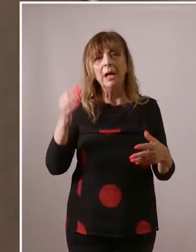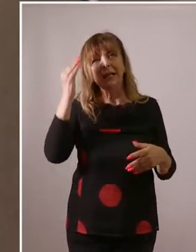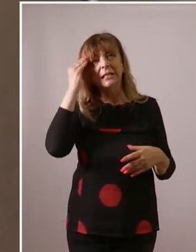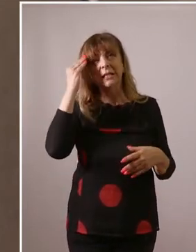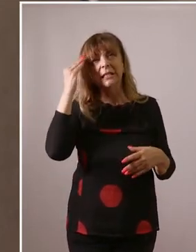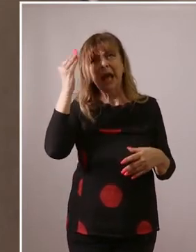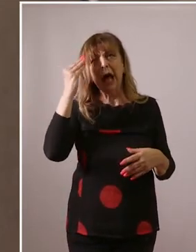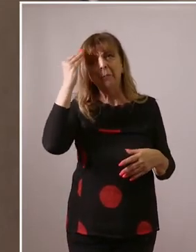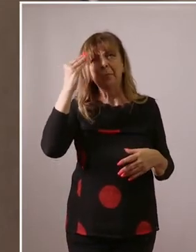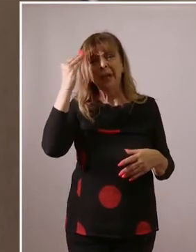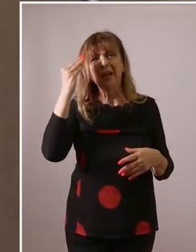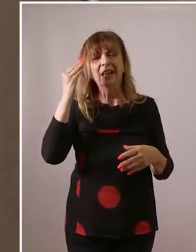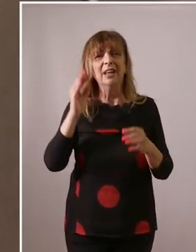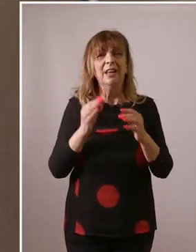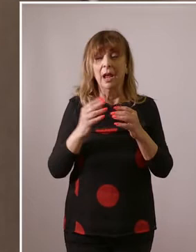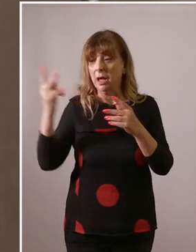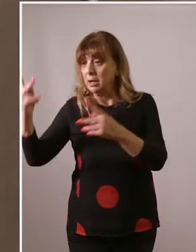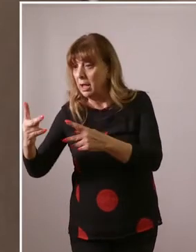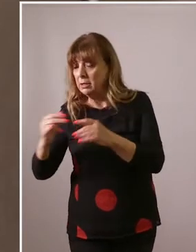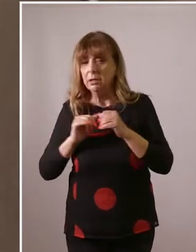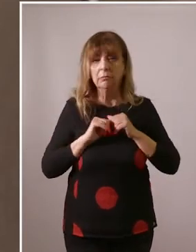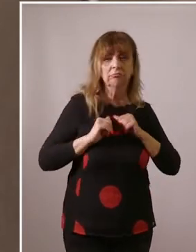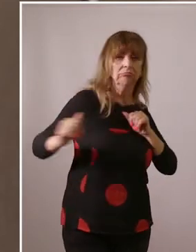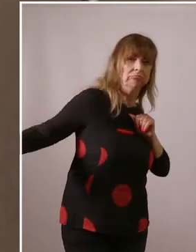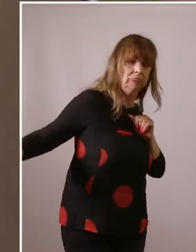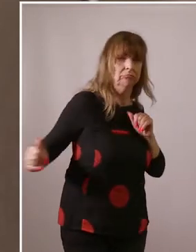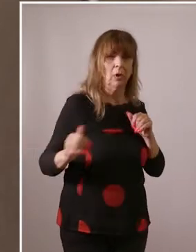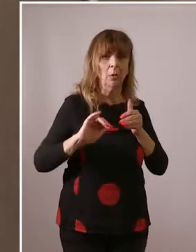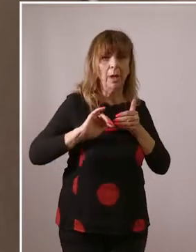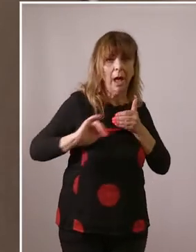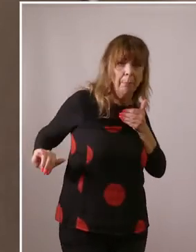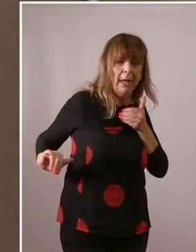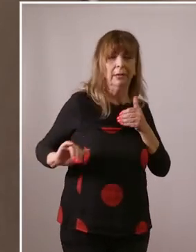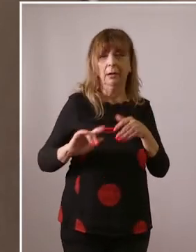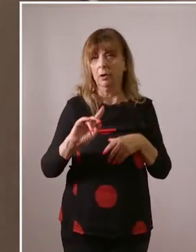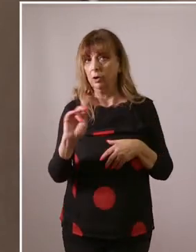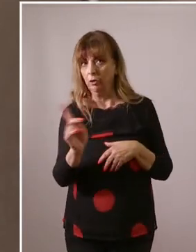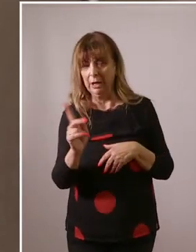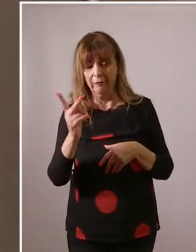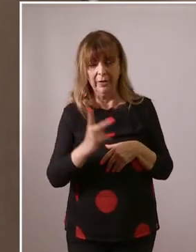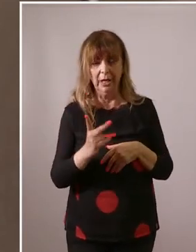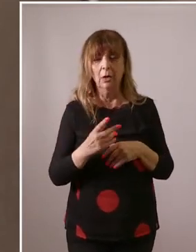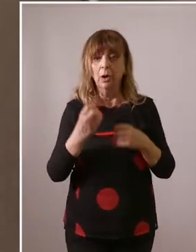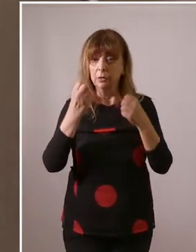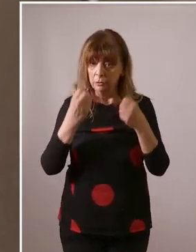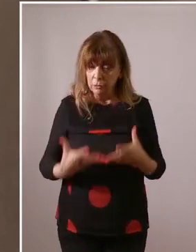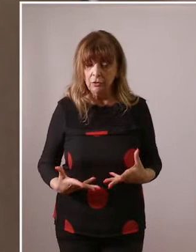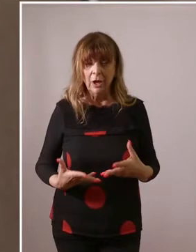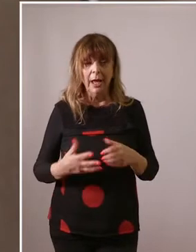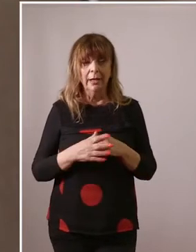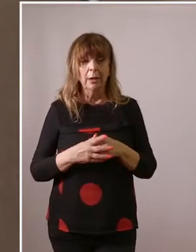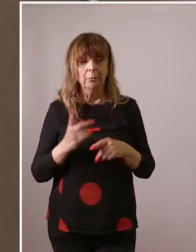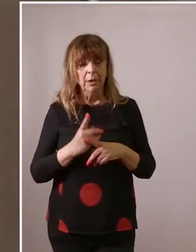dimensione distante dalla realtà appartata dalla realtà e quando questo è successo succede bisogna